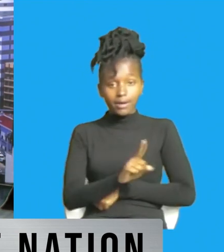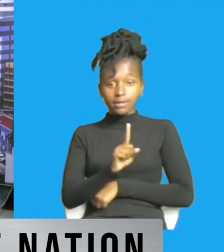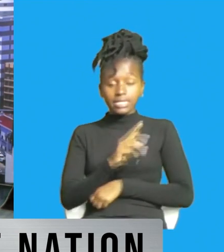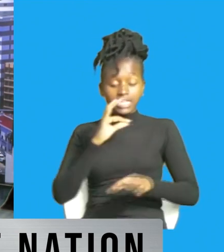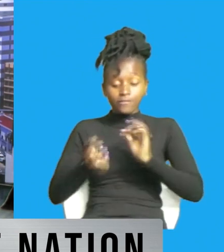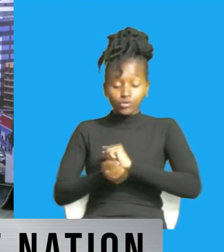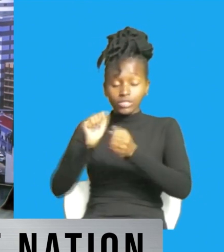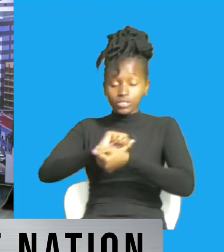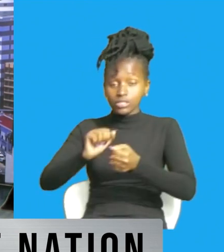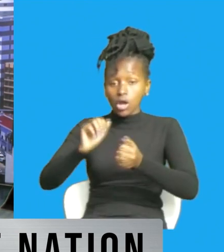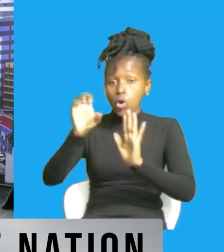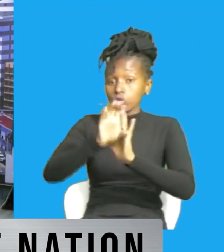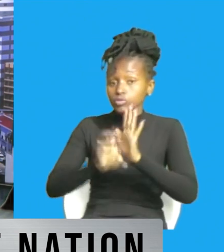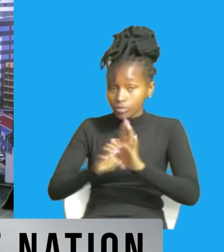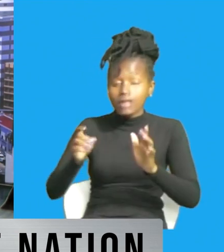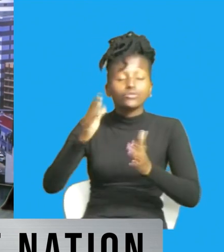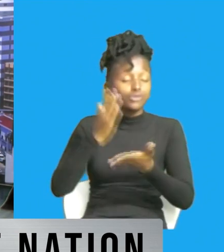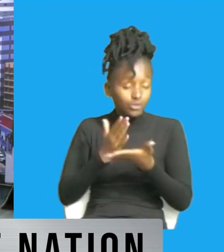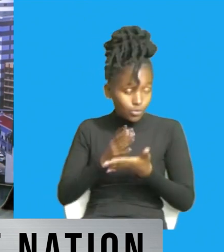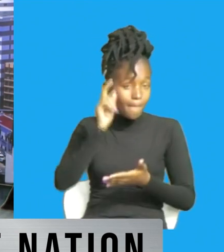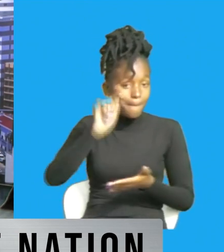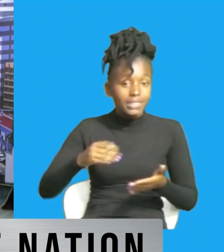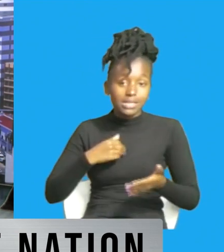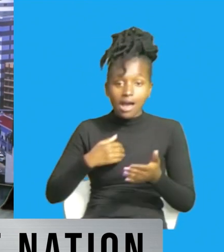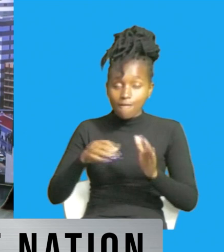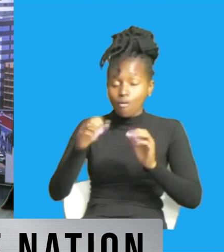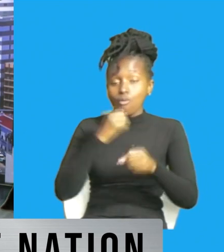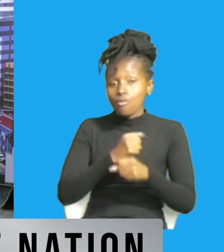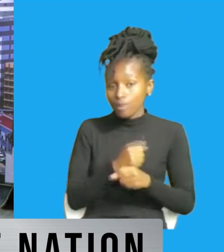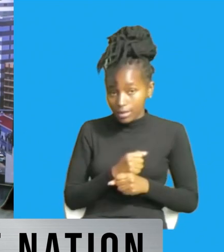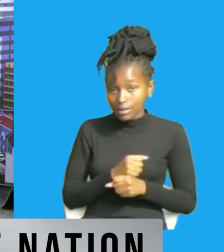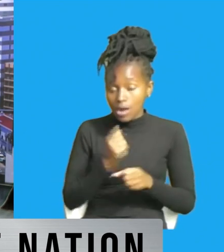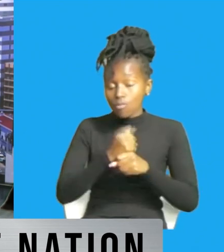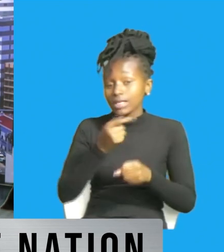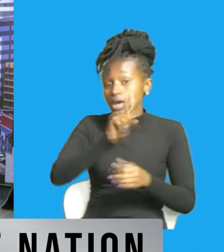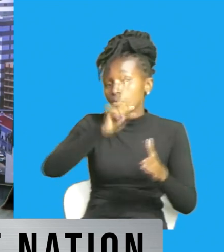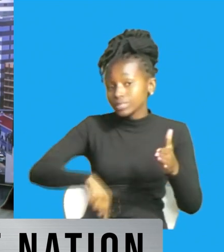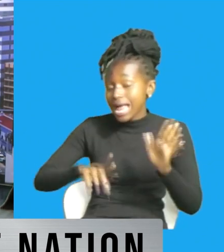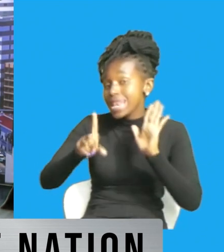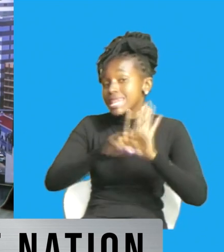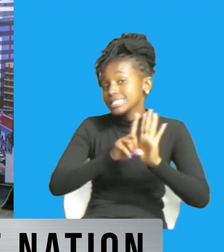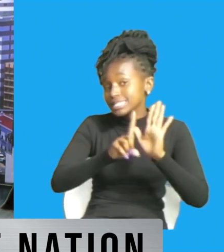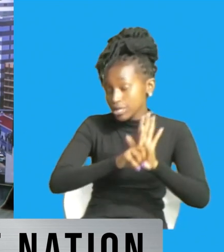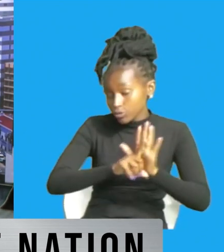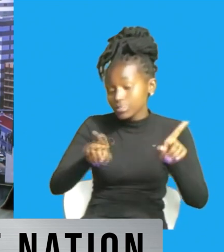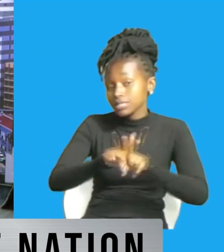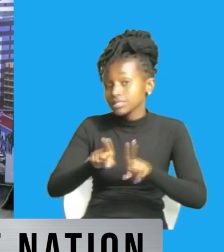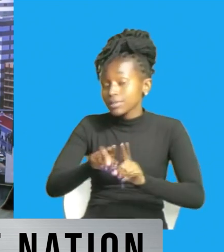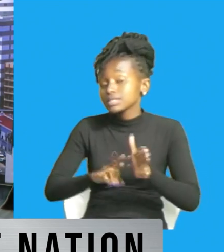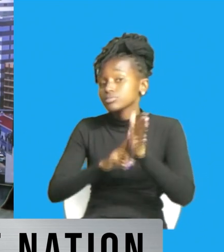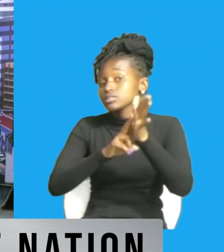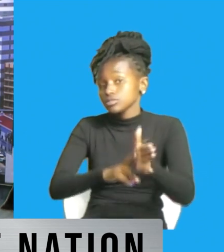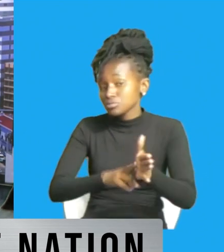ati itakuwa imebadilika. Bado lazima wafanye oversight, representation and legislation. Maybe inatakiwa tuandike hiyo kitu very